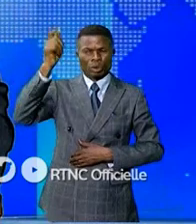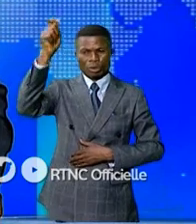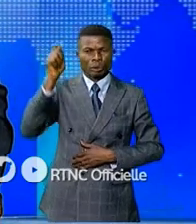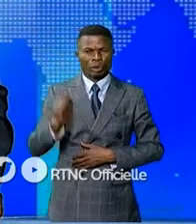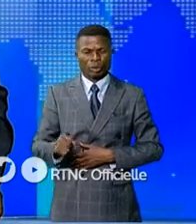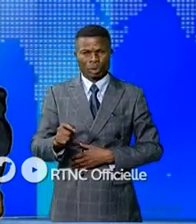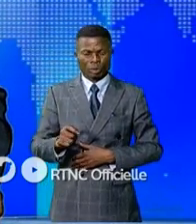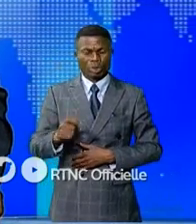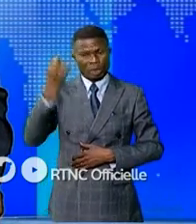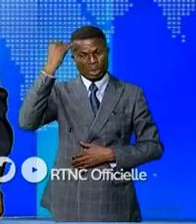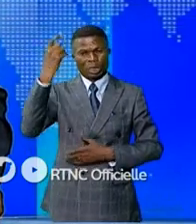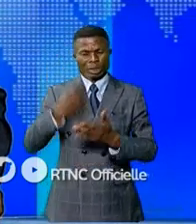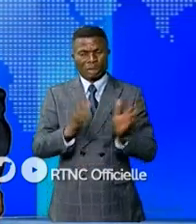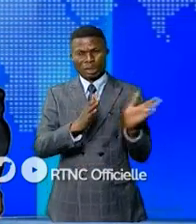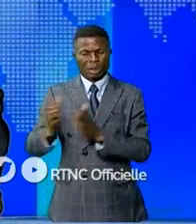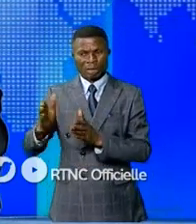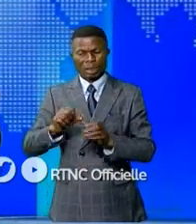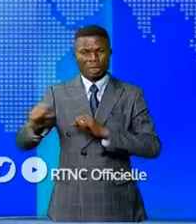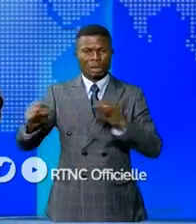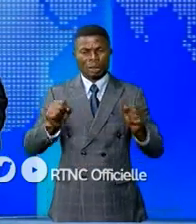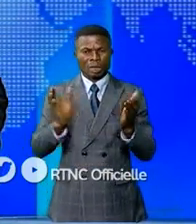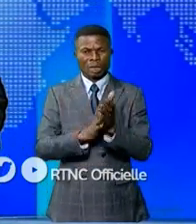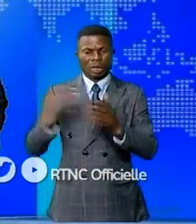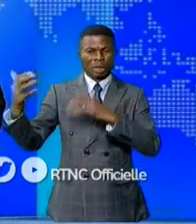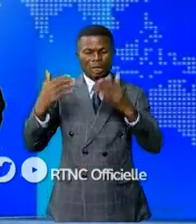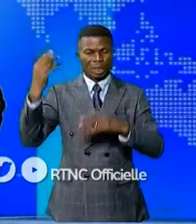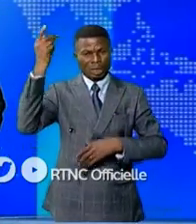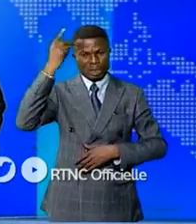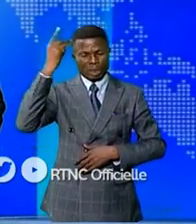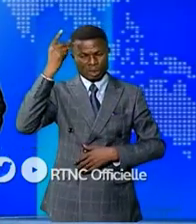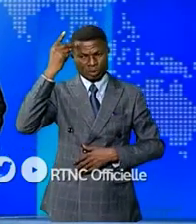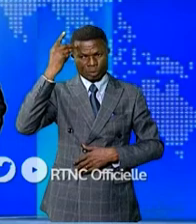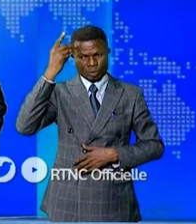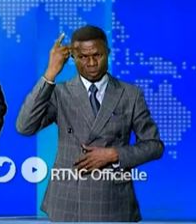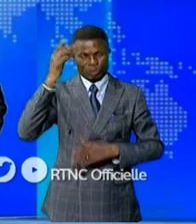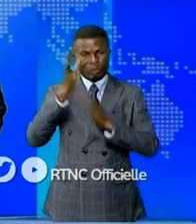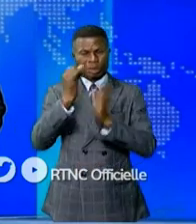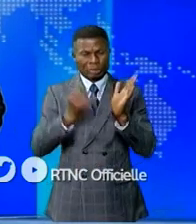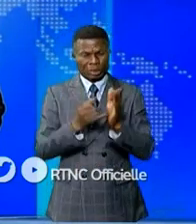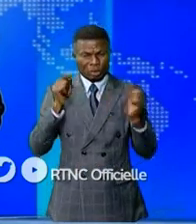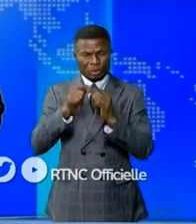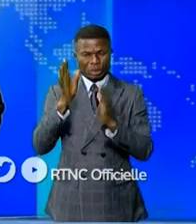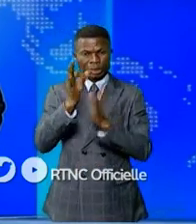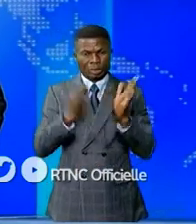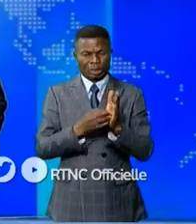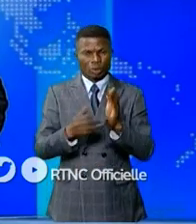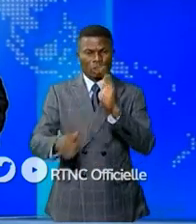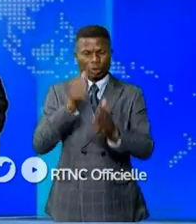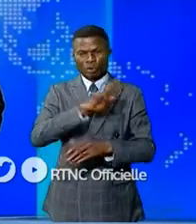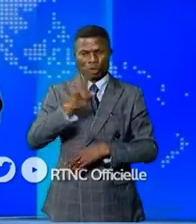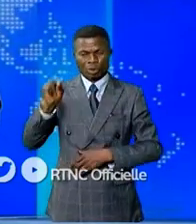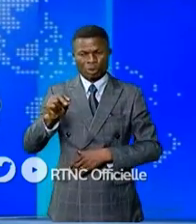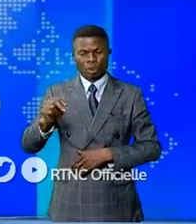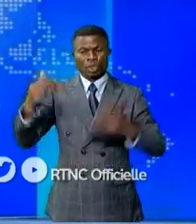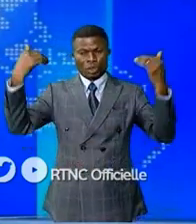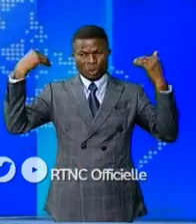En voici les contenus en prévision du concours de l'école de guerre de Kinshasa, prévu du 16 au 18 novembre 2020. Le commandement du